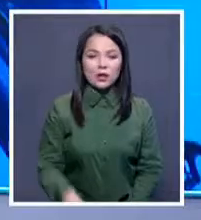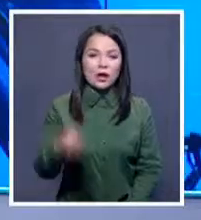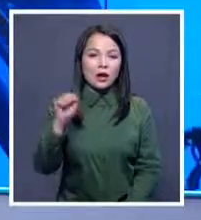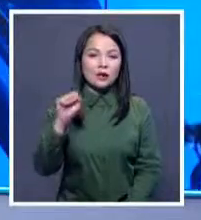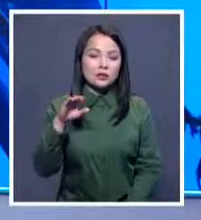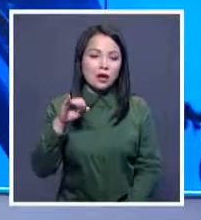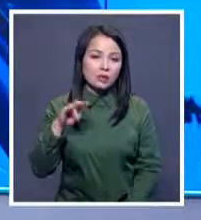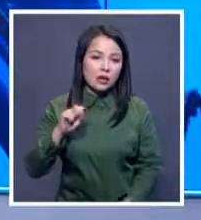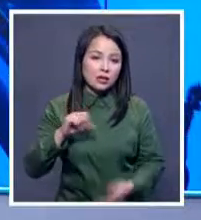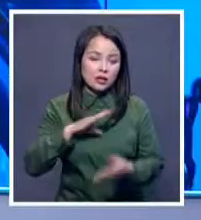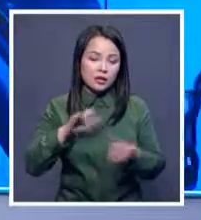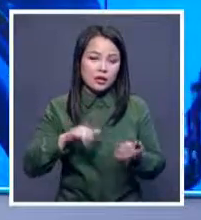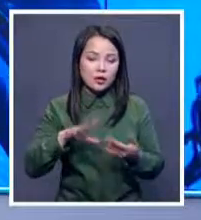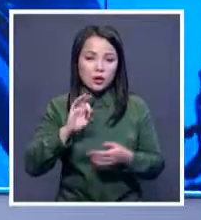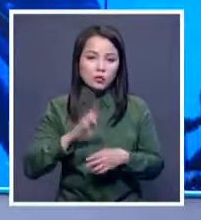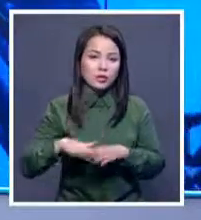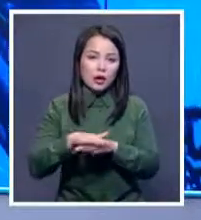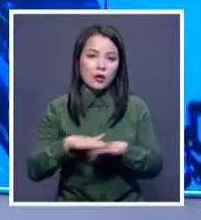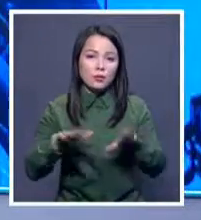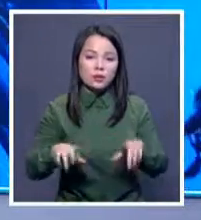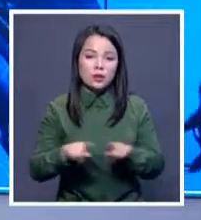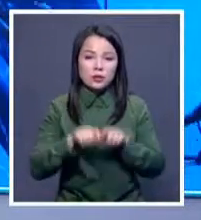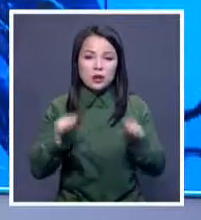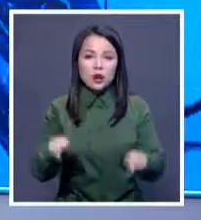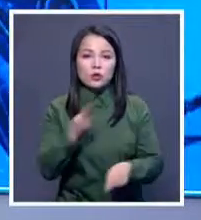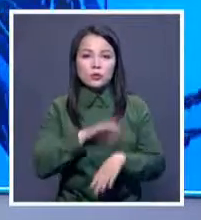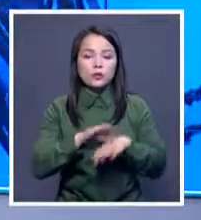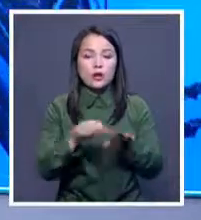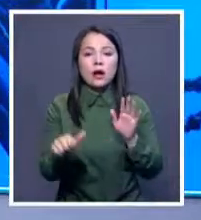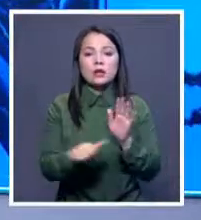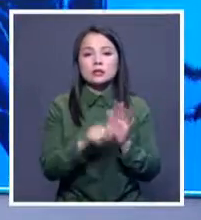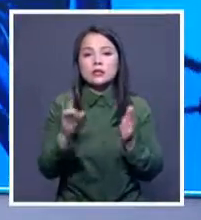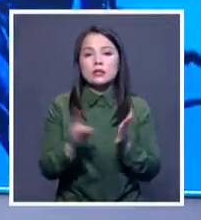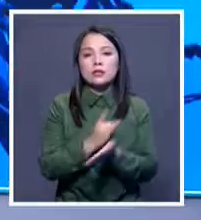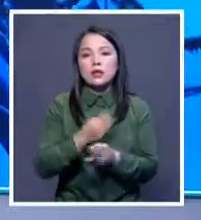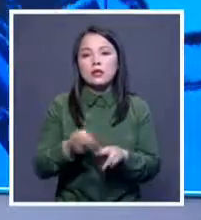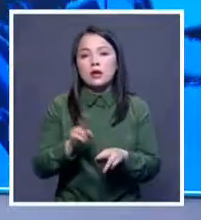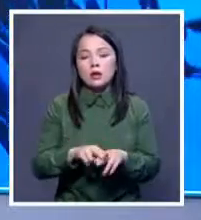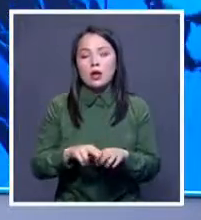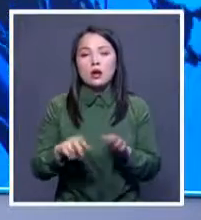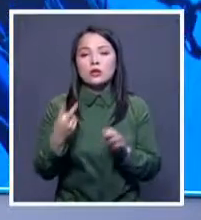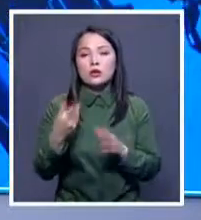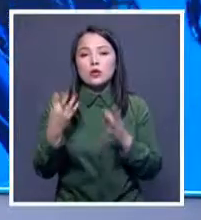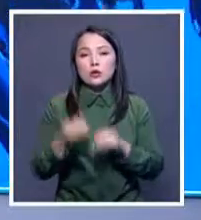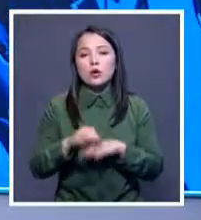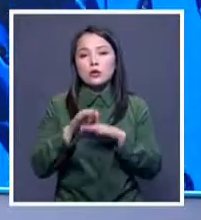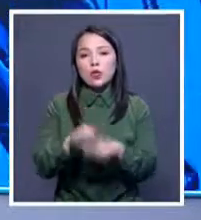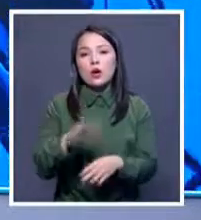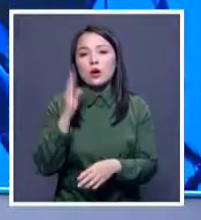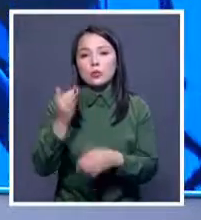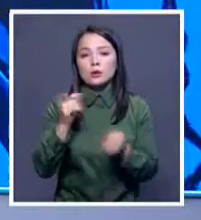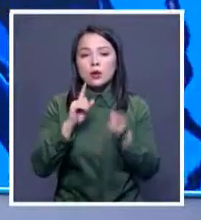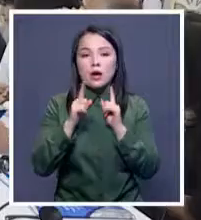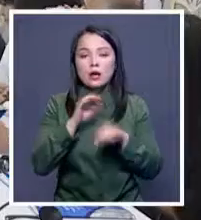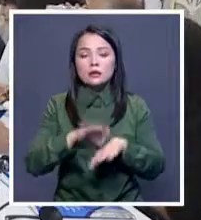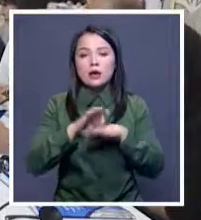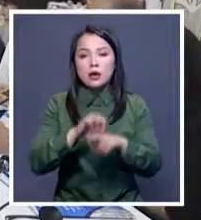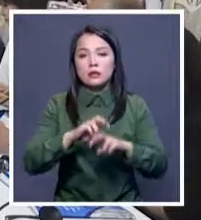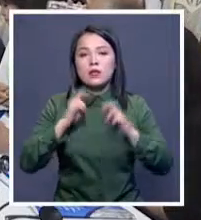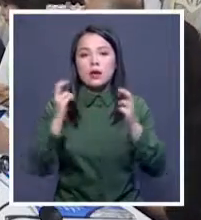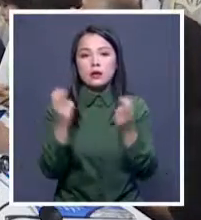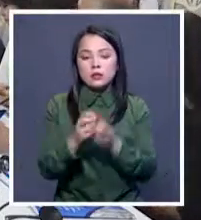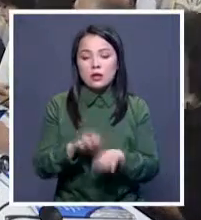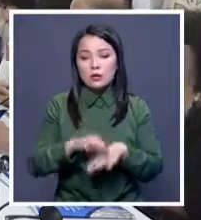Астанада әлеуметтанушылар конгрессы басталды. Осымен 6-шы рет ұйымдастырылып отырған жиын 2 күнге созылады. Бүгінгі басқосу дөңгелек үстел форматында